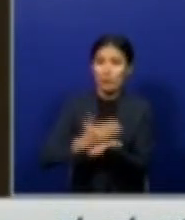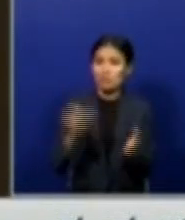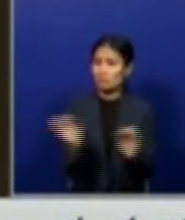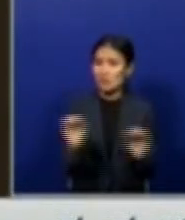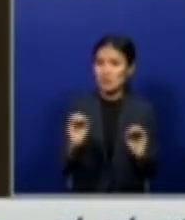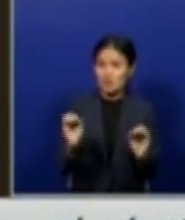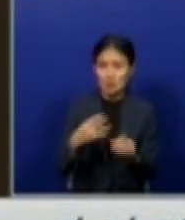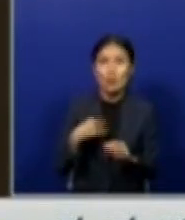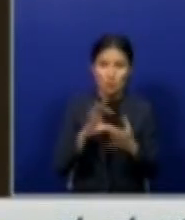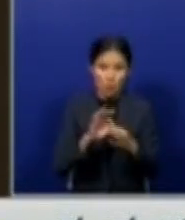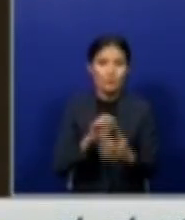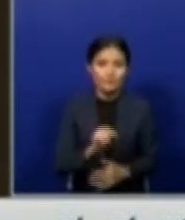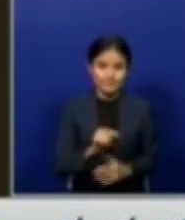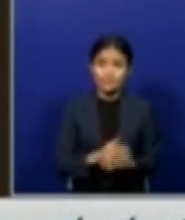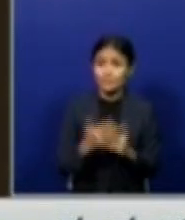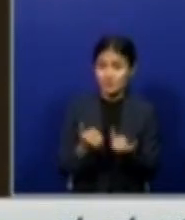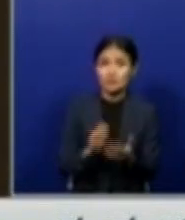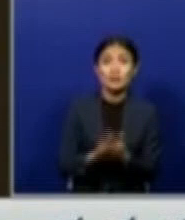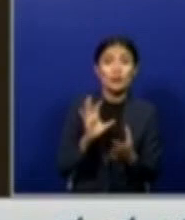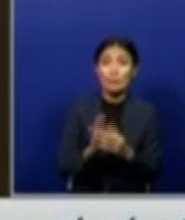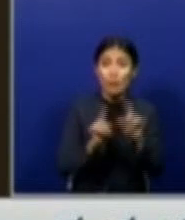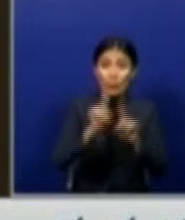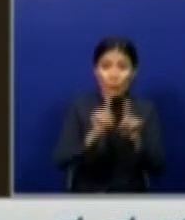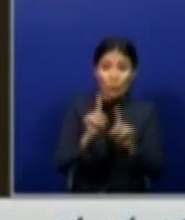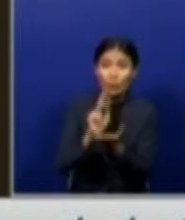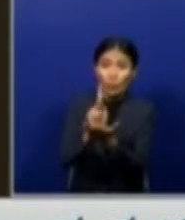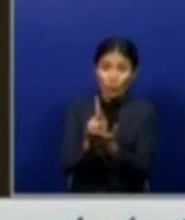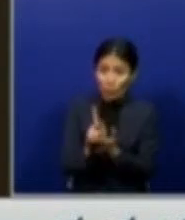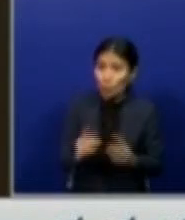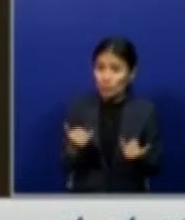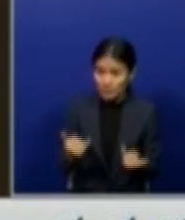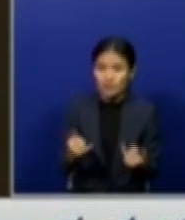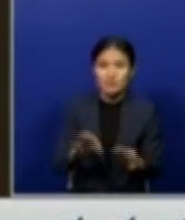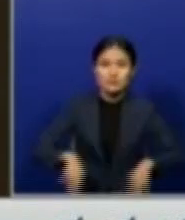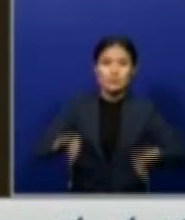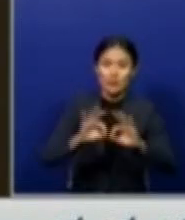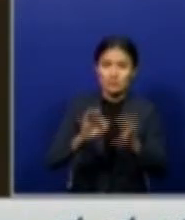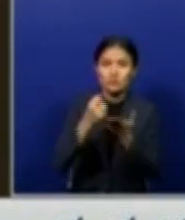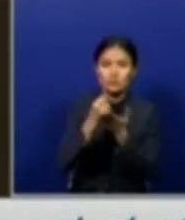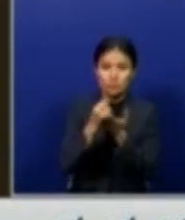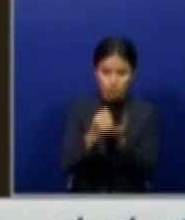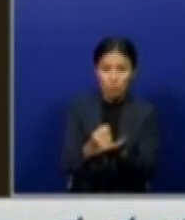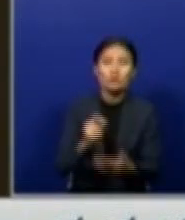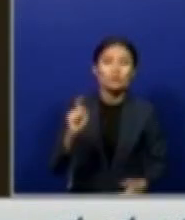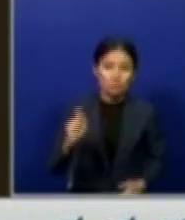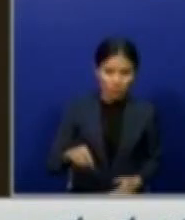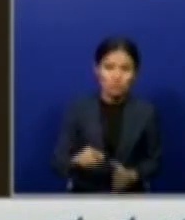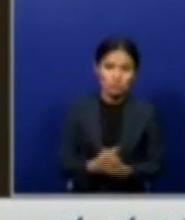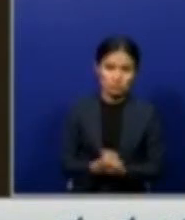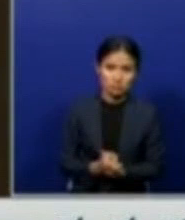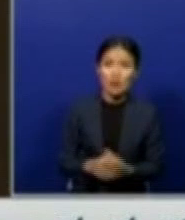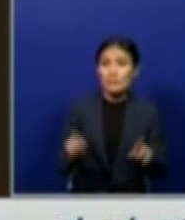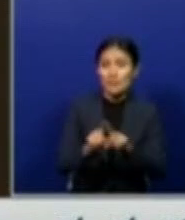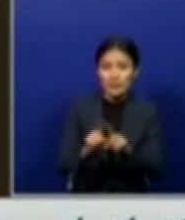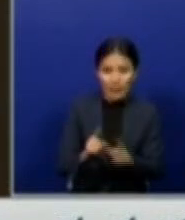ครับผมก็เห็นด้วยครับว่าณเวลานี้เป็นสถานการณ์ที่คงต้องมีการเยียวยาในเรื่องของการให้มีสภาพคล่